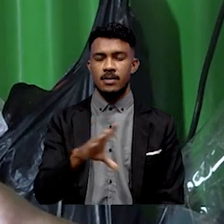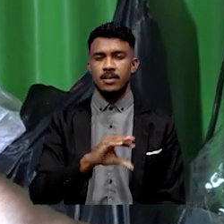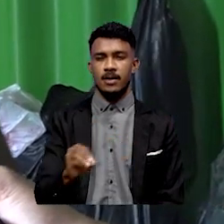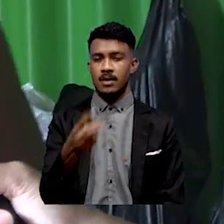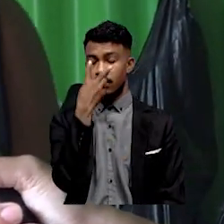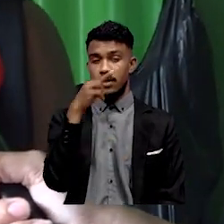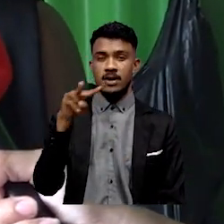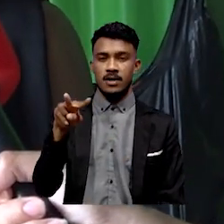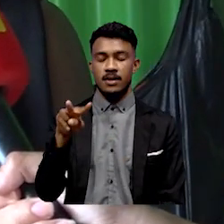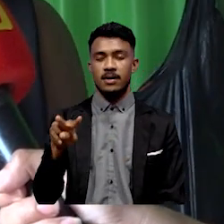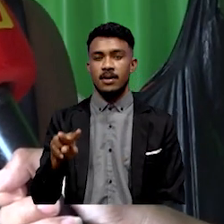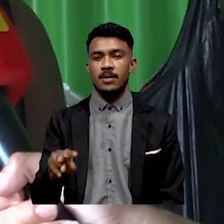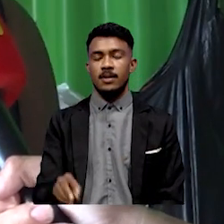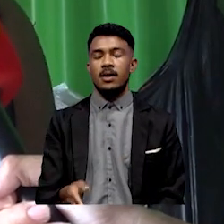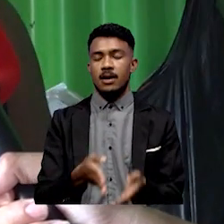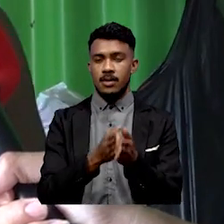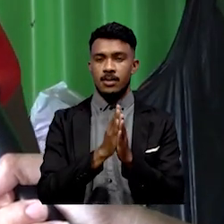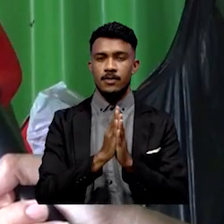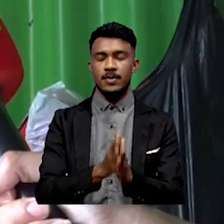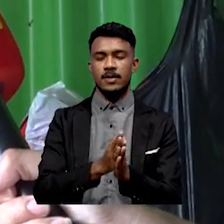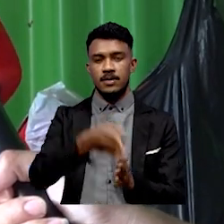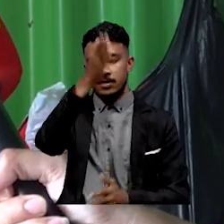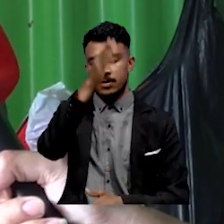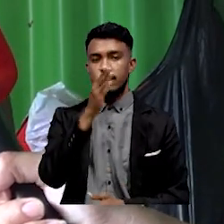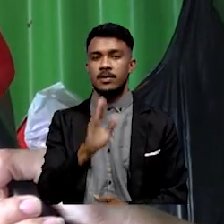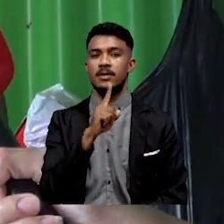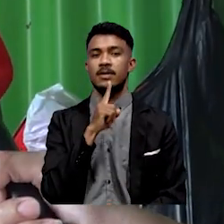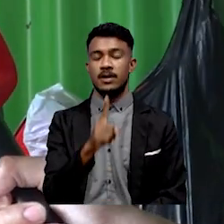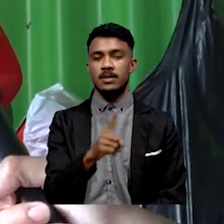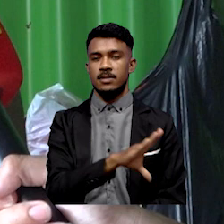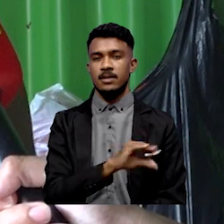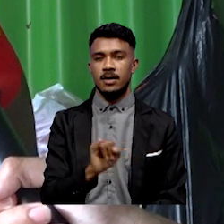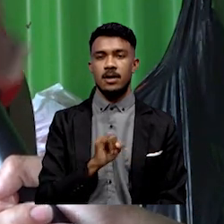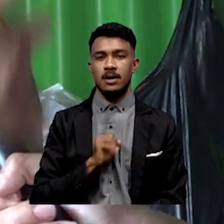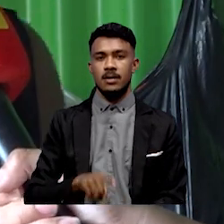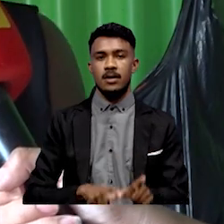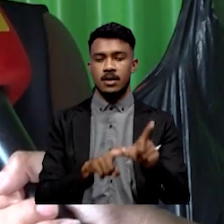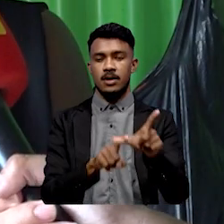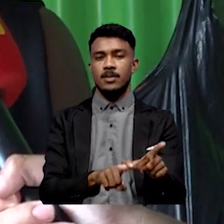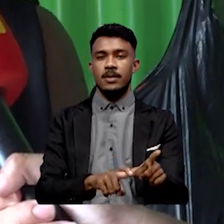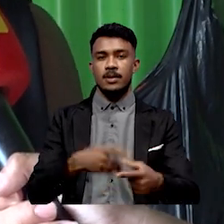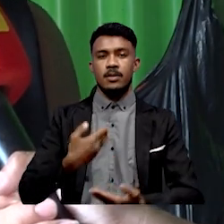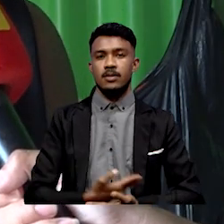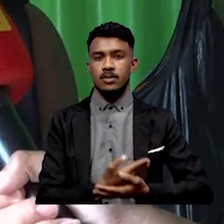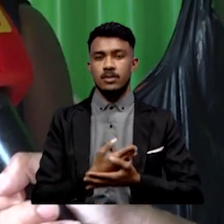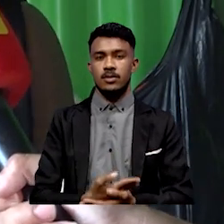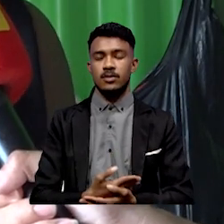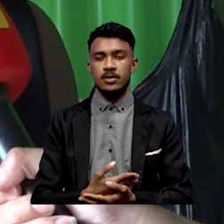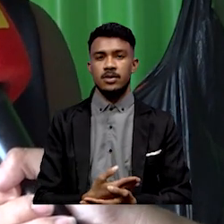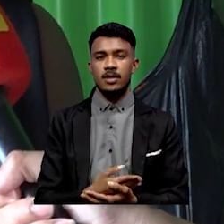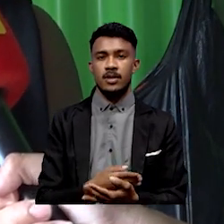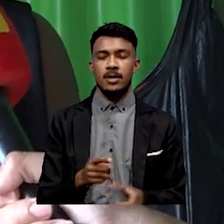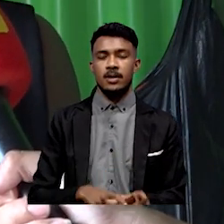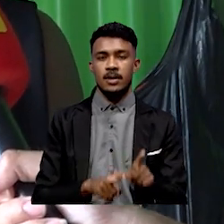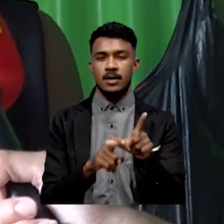sare ha dai na ze zu ste bes du ni ya ne ba te te na ze ste bes ne halai ba kose kos bebe dare dene hon dare dene